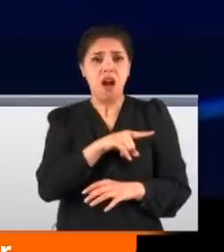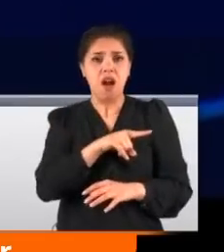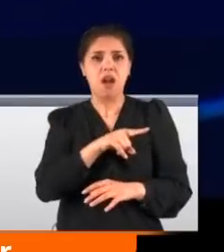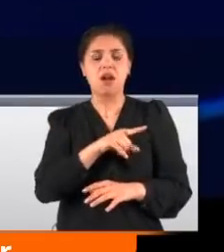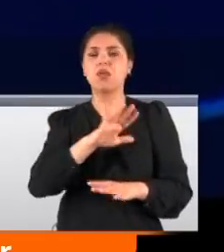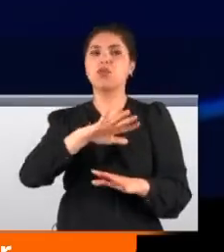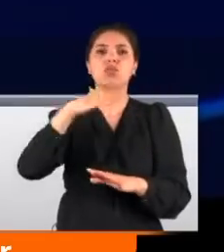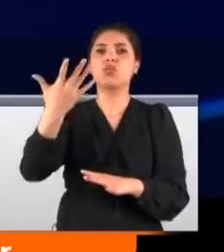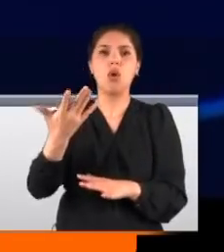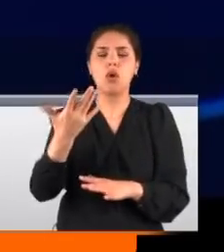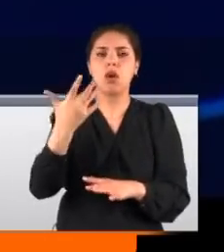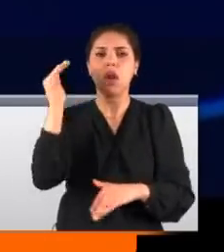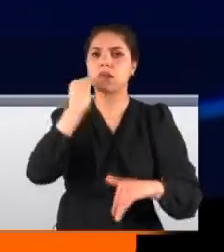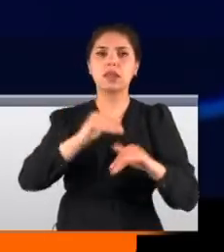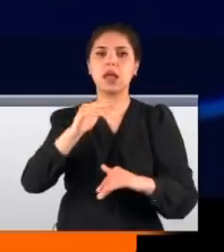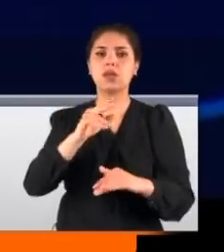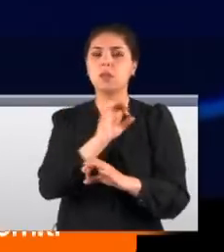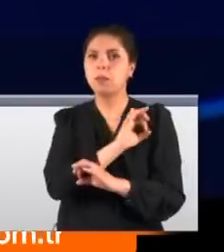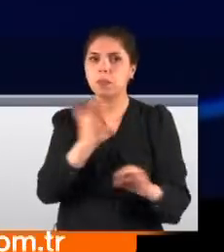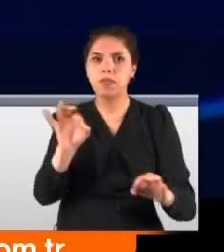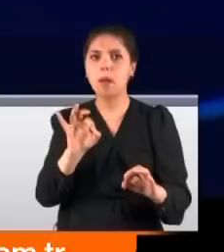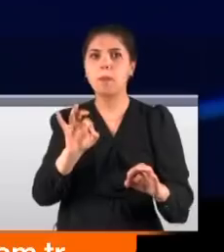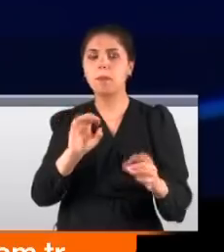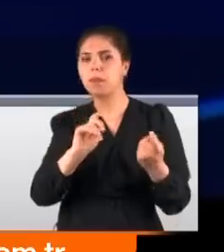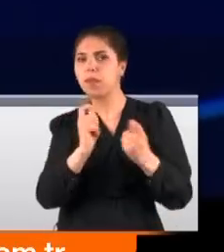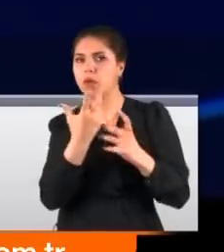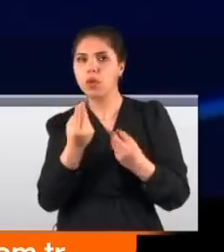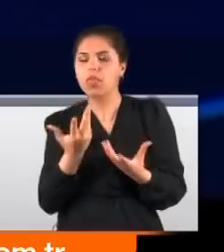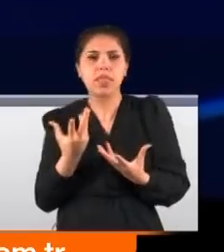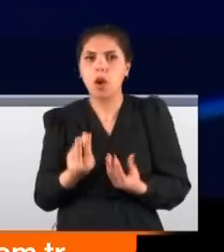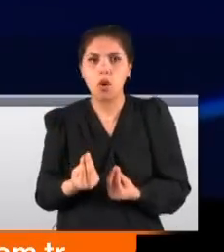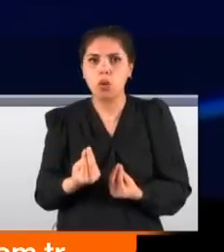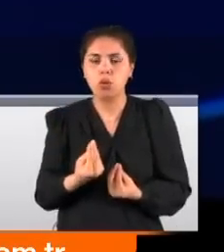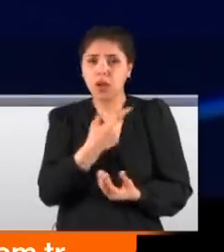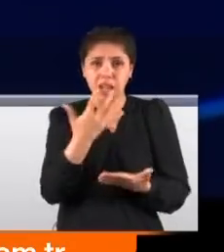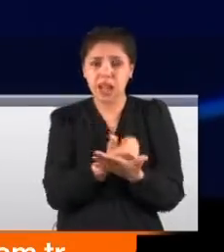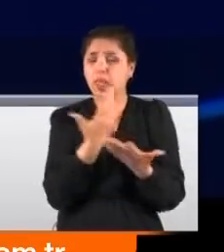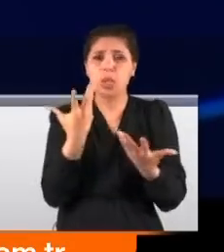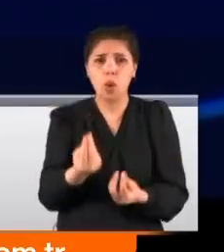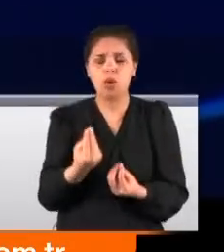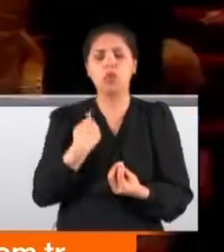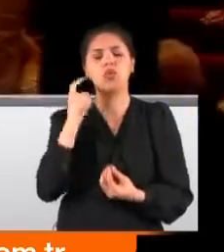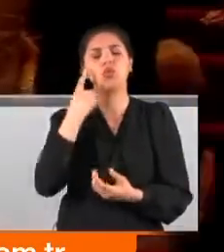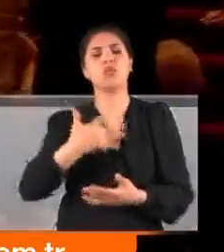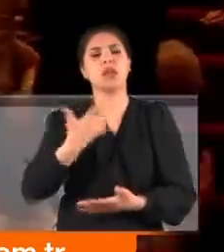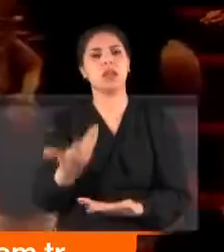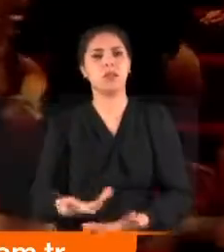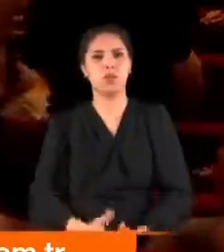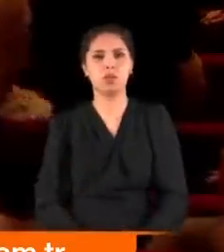Allah muhafaza. Seçim sonucu tam tersi çıksaydı neler yaparlardı düşünmek bile istemiyorum.